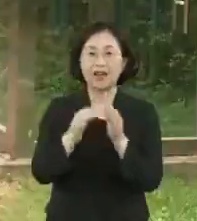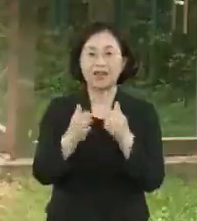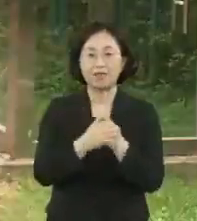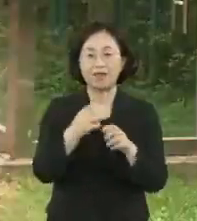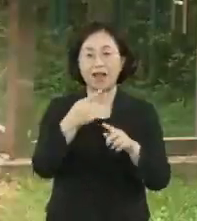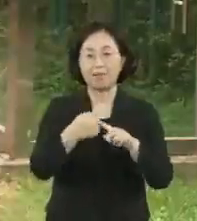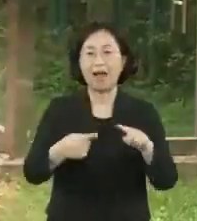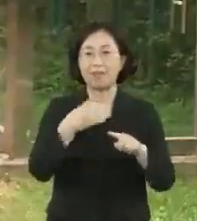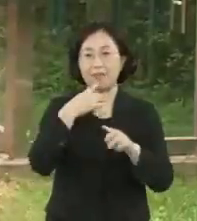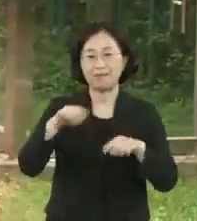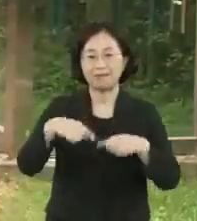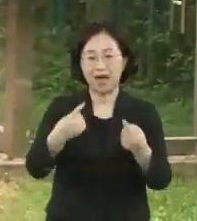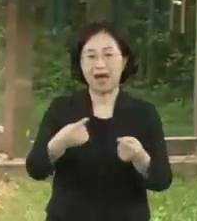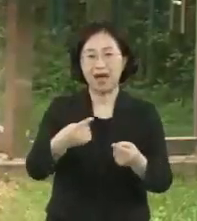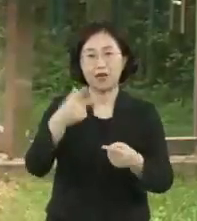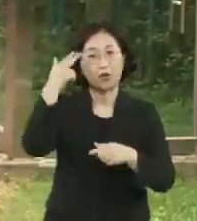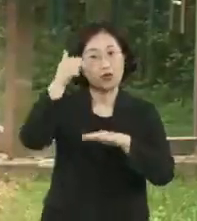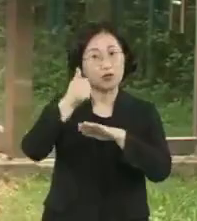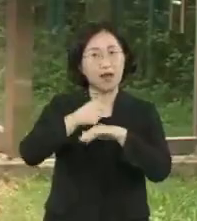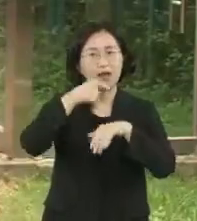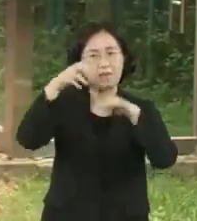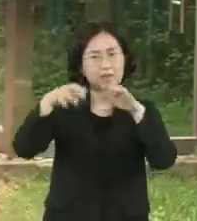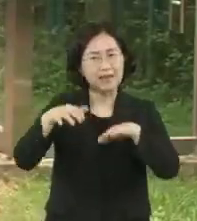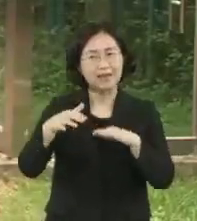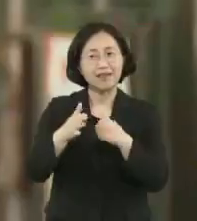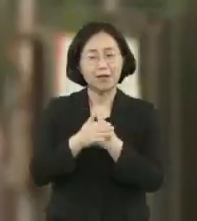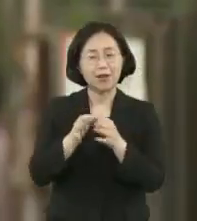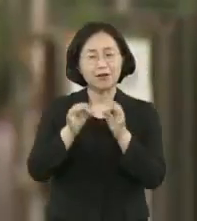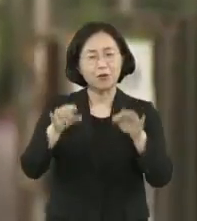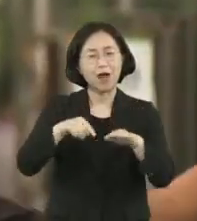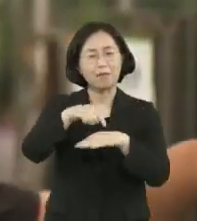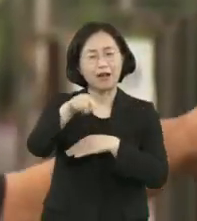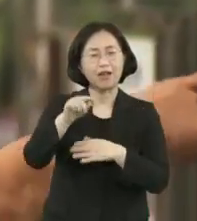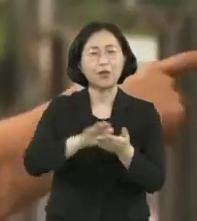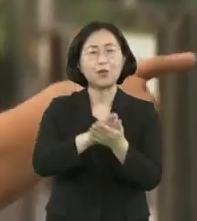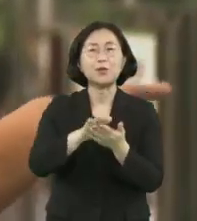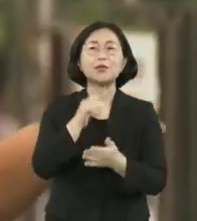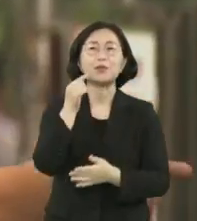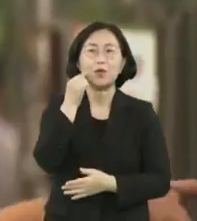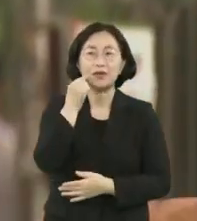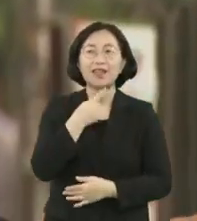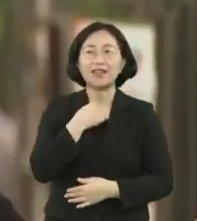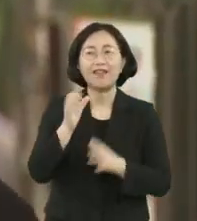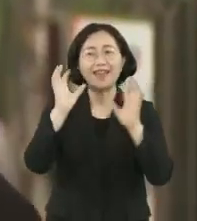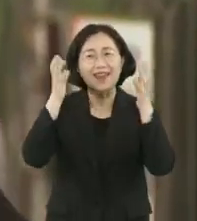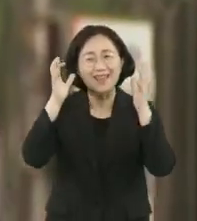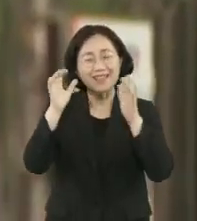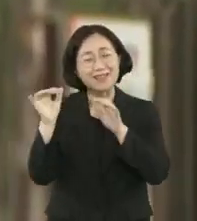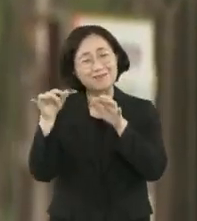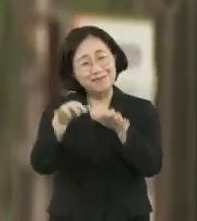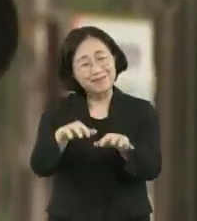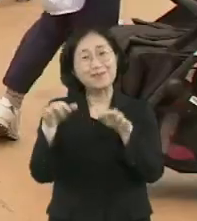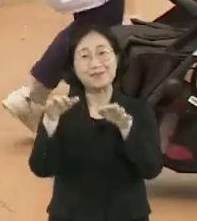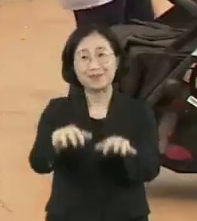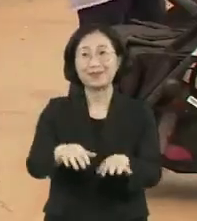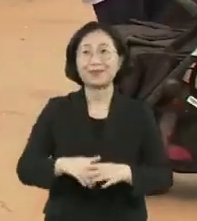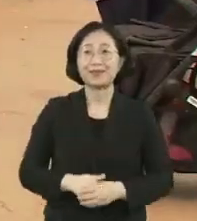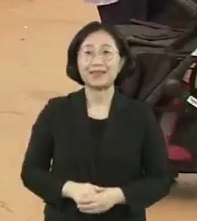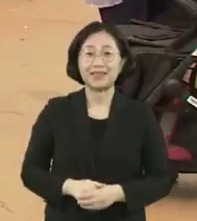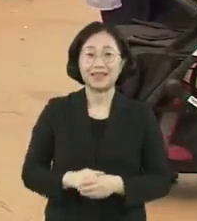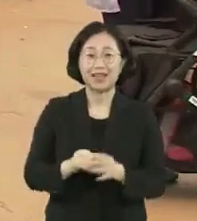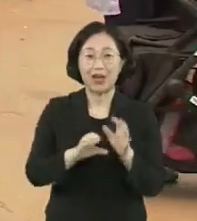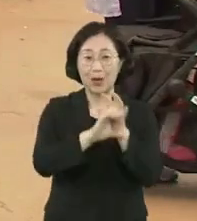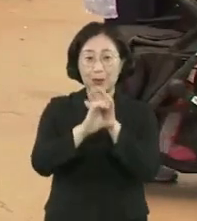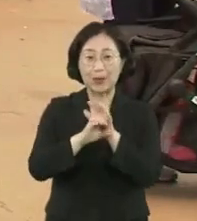가운데 주말마다 내린 비 때문에 나들이를 하지 못했던 어린이 관람객들이 부쩍 많았습니다.